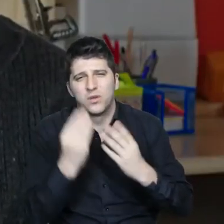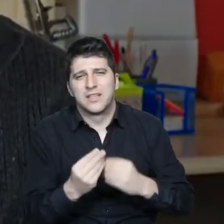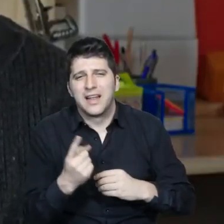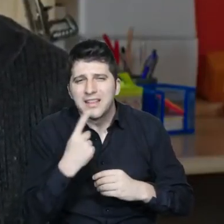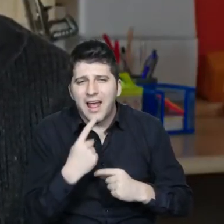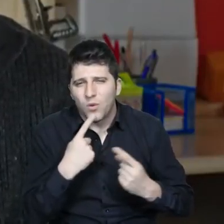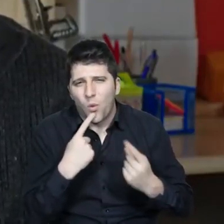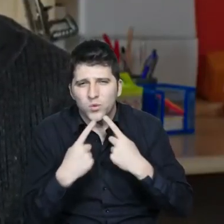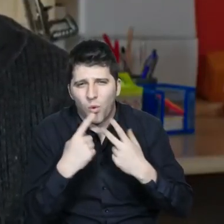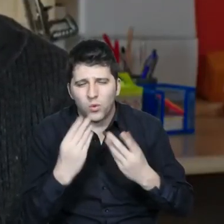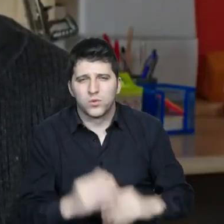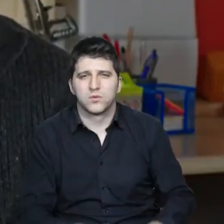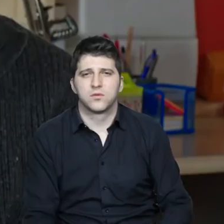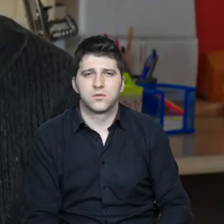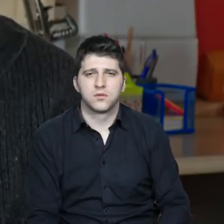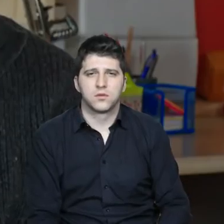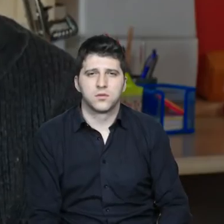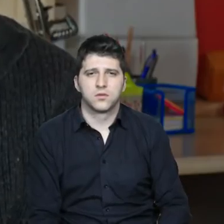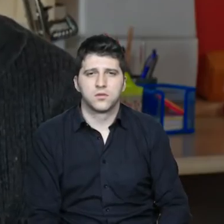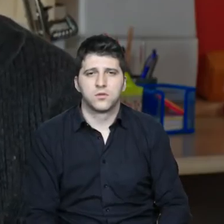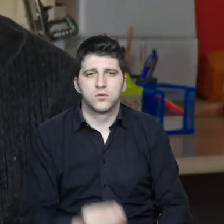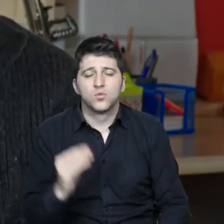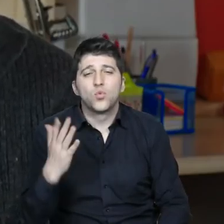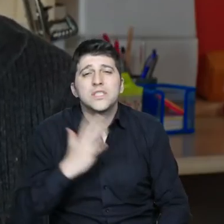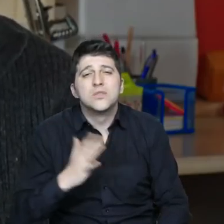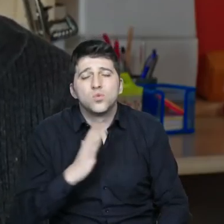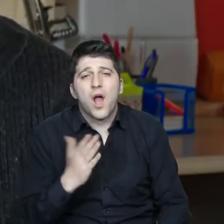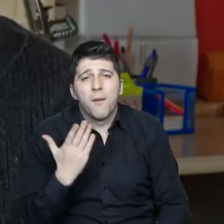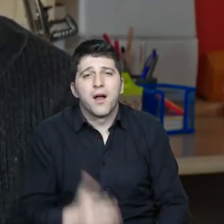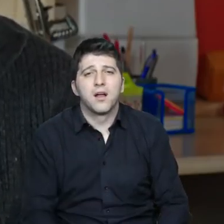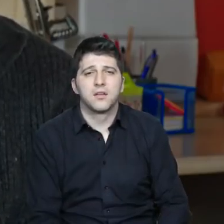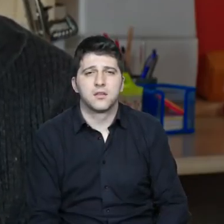tatlı tatlı konuşurum da. Çocuk çok istiyor ama